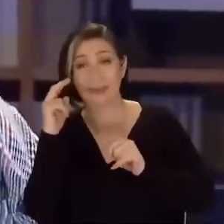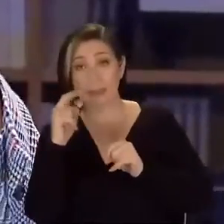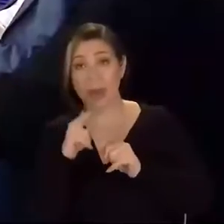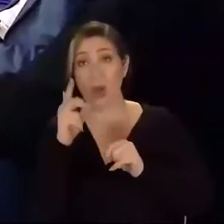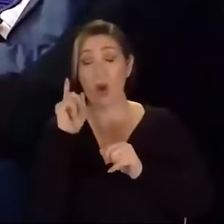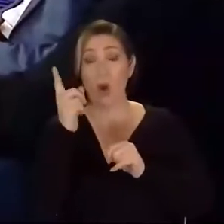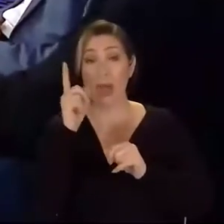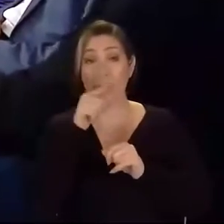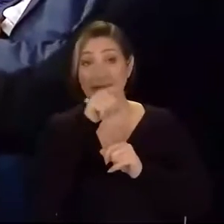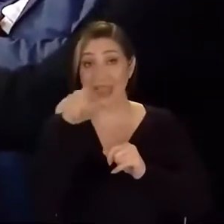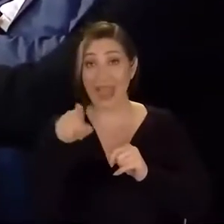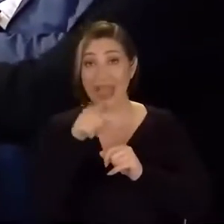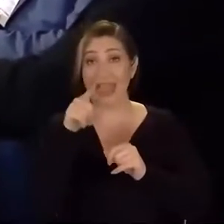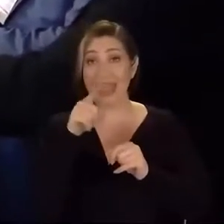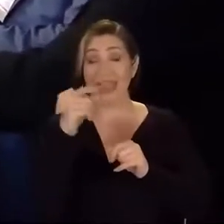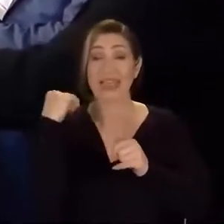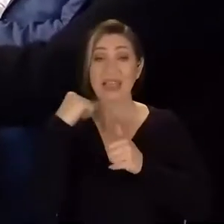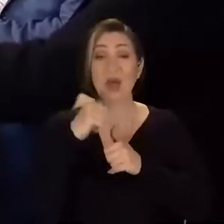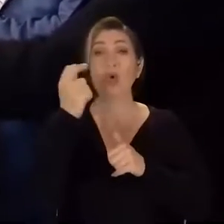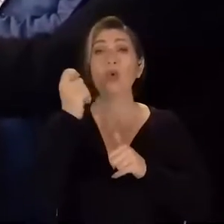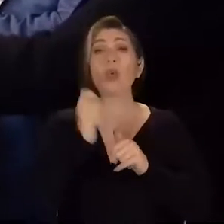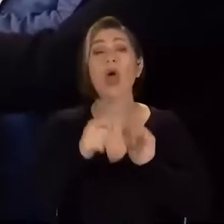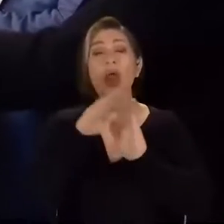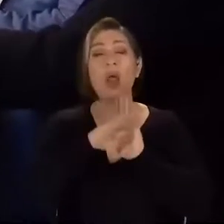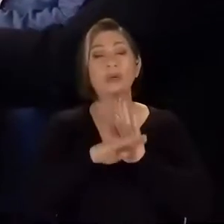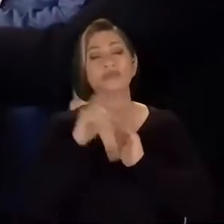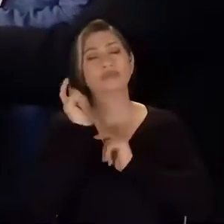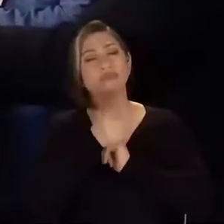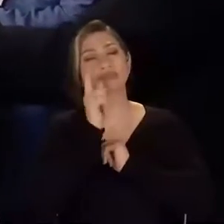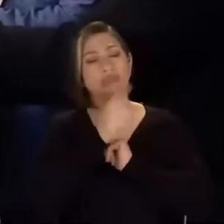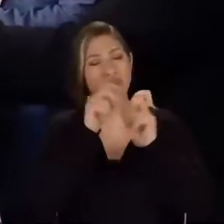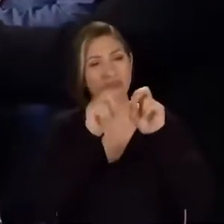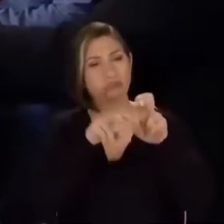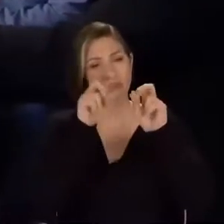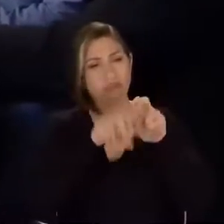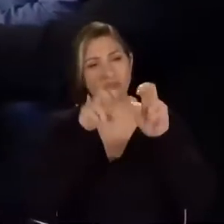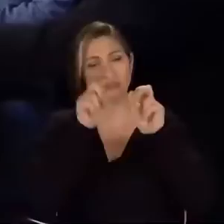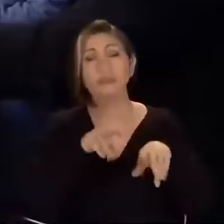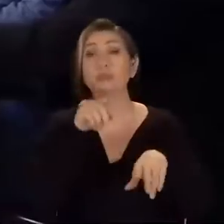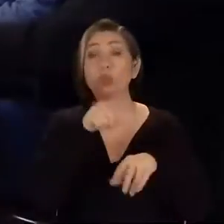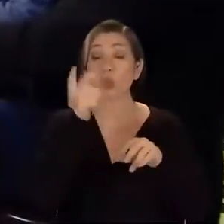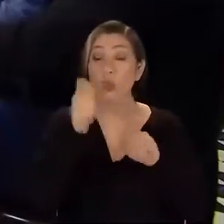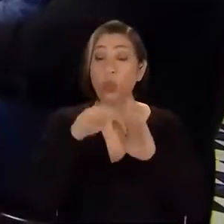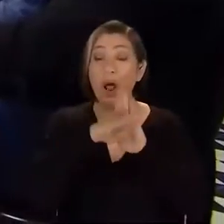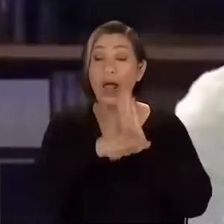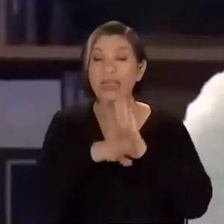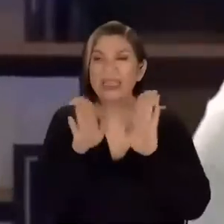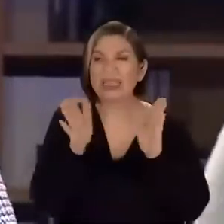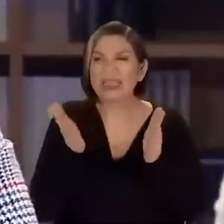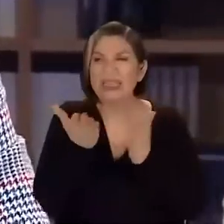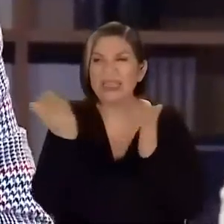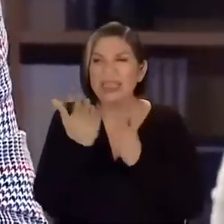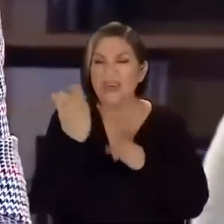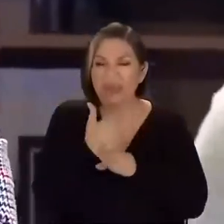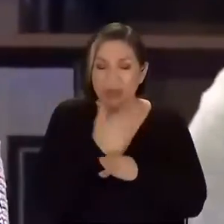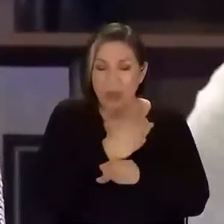devlet öğretmenleri aracılığıyla yine kurallar öğretiyor, kurallar öğretiyor. Şimdi bütün bu kurallardan nasıl